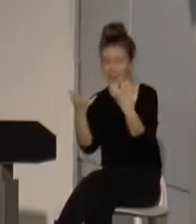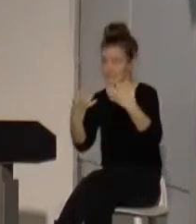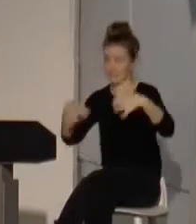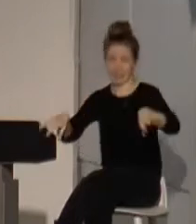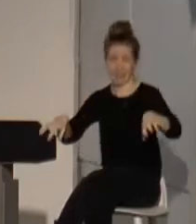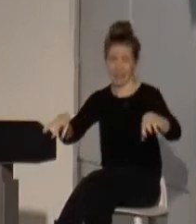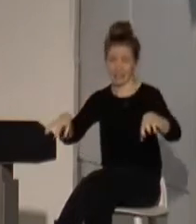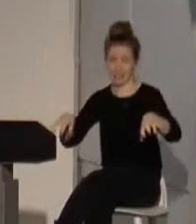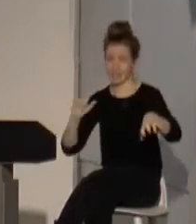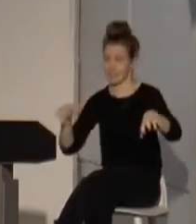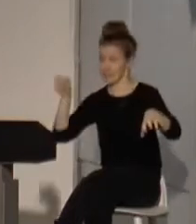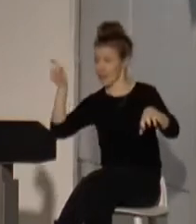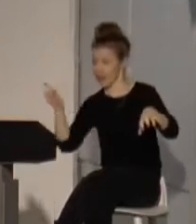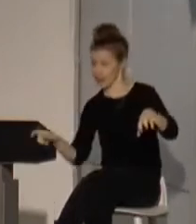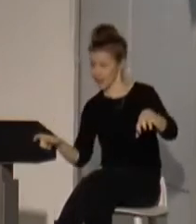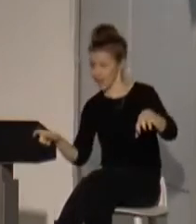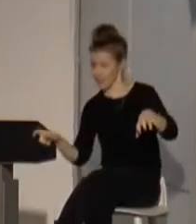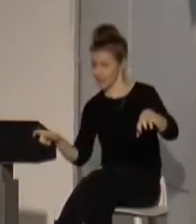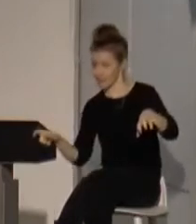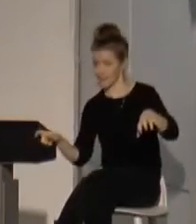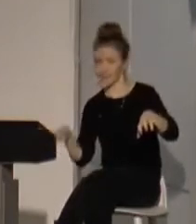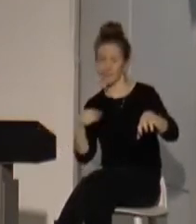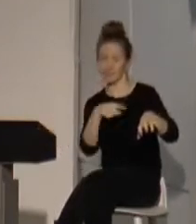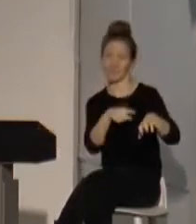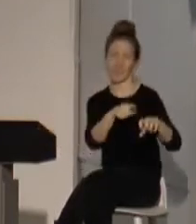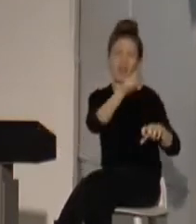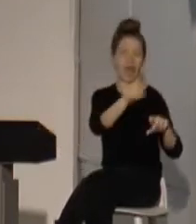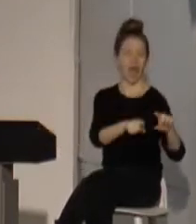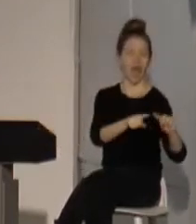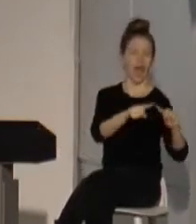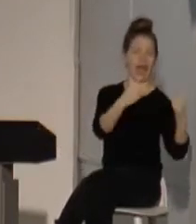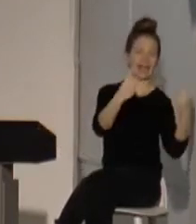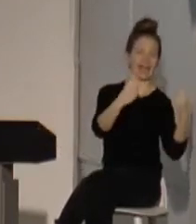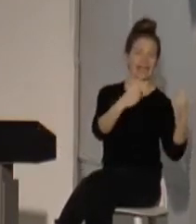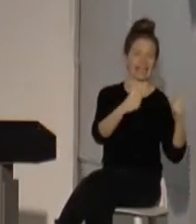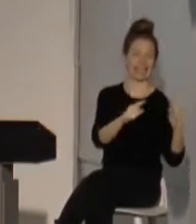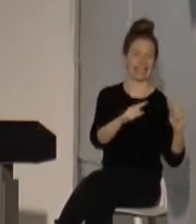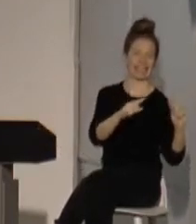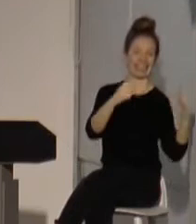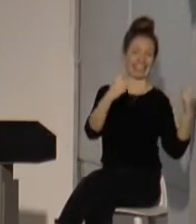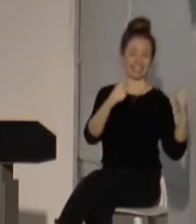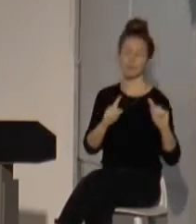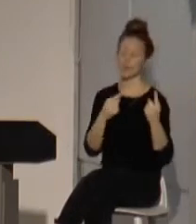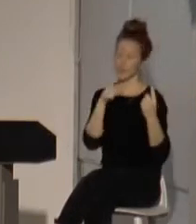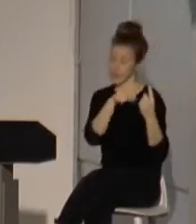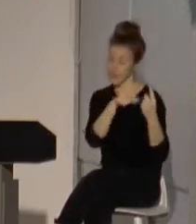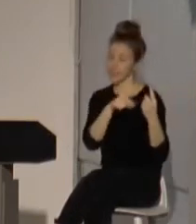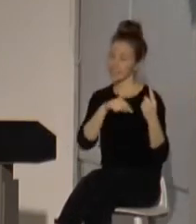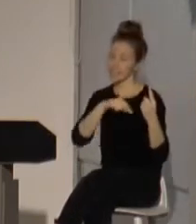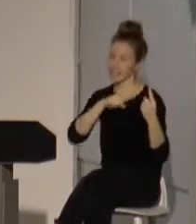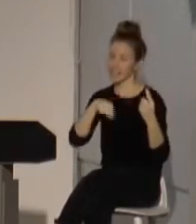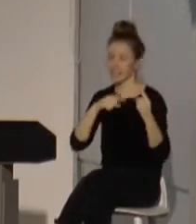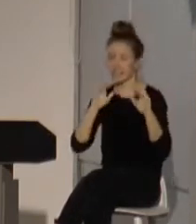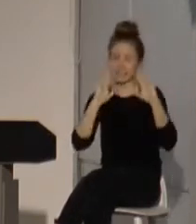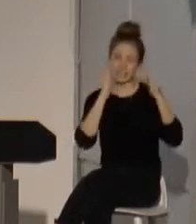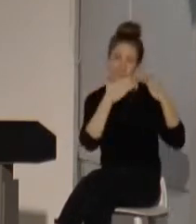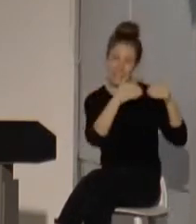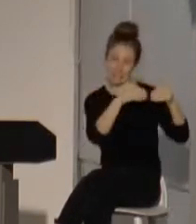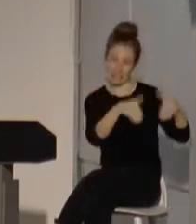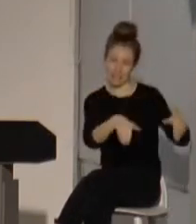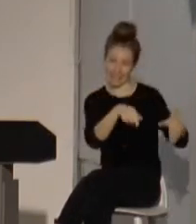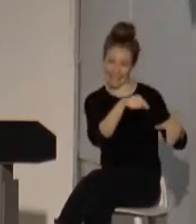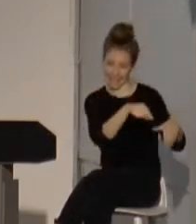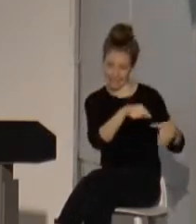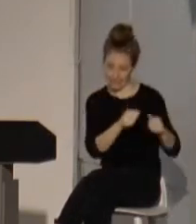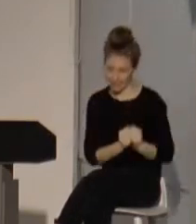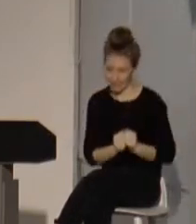לבין מה זה אדם, לבין האחר, החריג, שבמקרה הזה אנחנו נדבר על הנכה. ויש